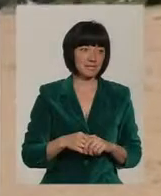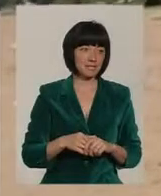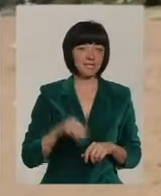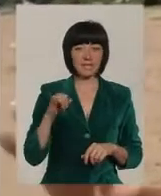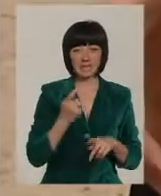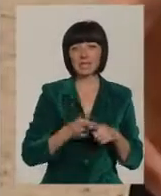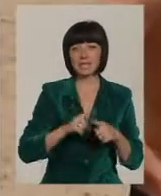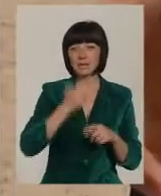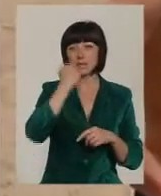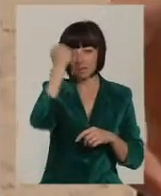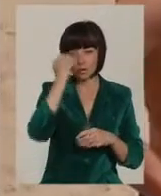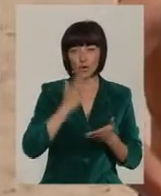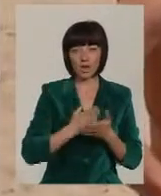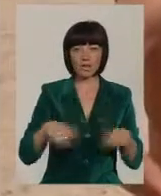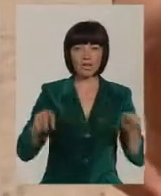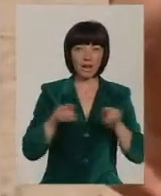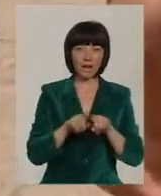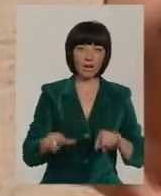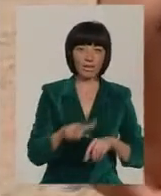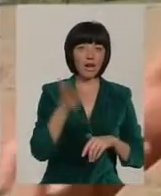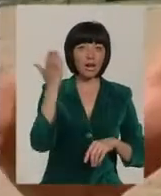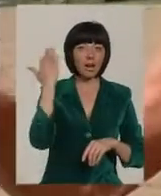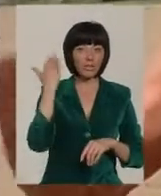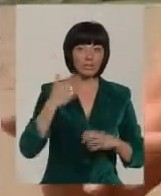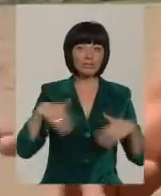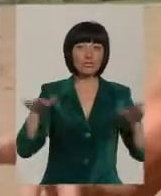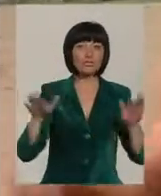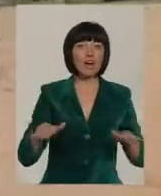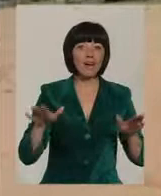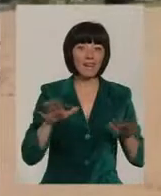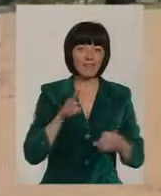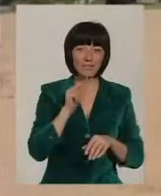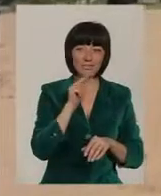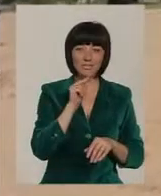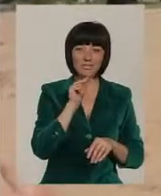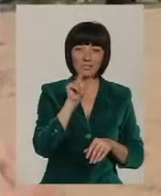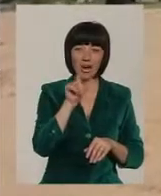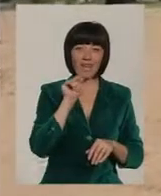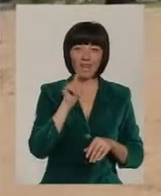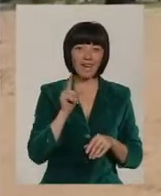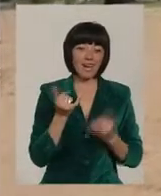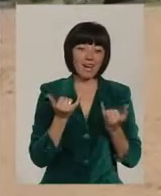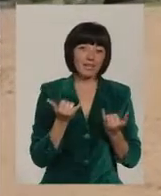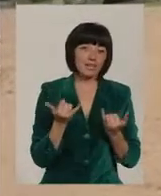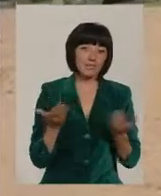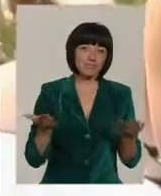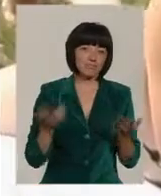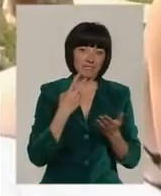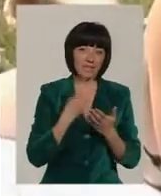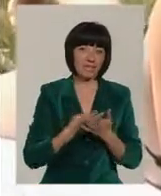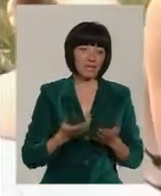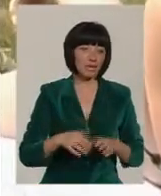за то спасибо, що є такий водойом. Раніше літали чайки, бо риба була позихала, що. А зараз немає, слава Богу, вроді би не